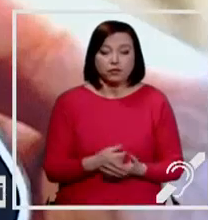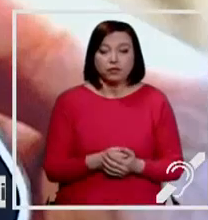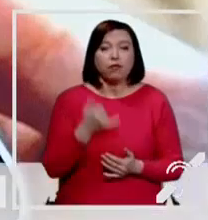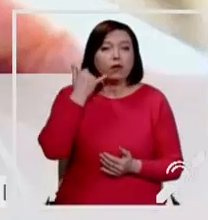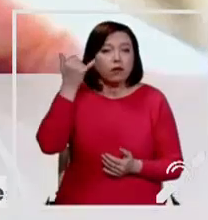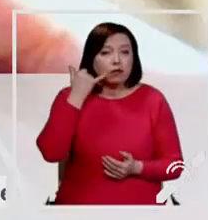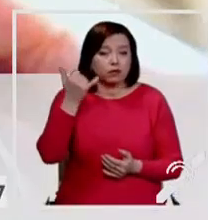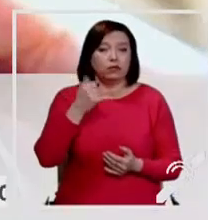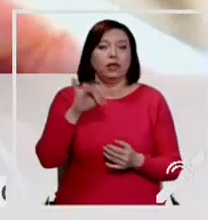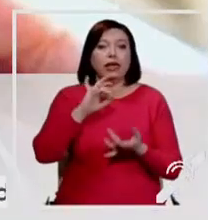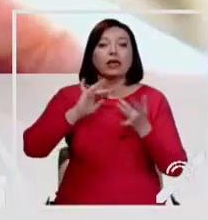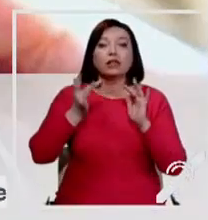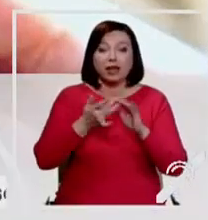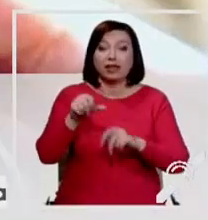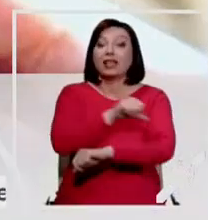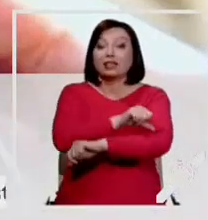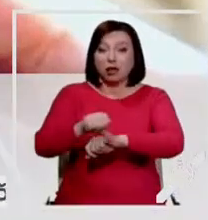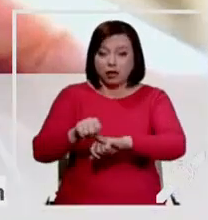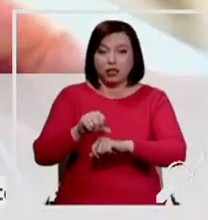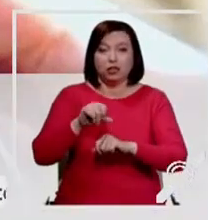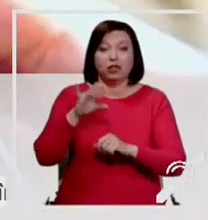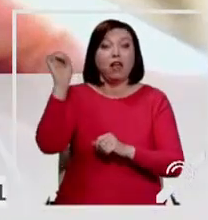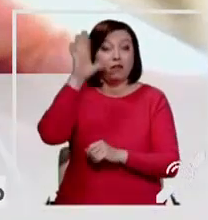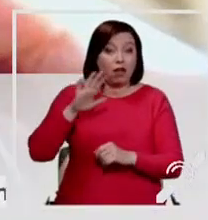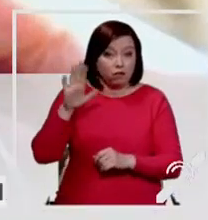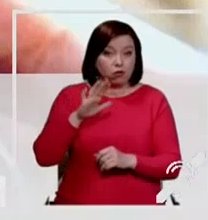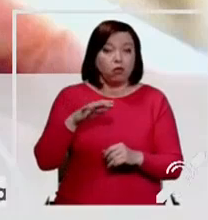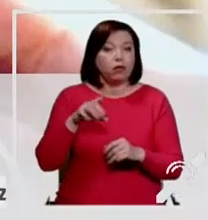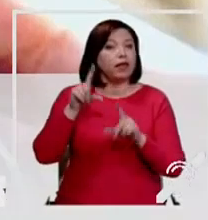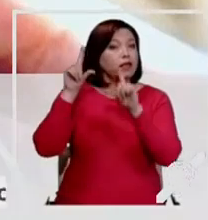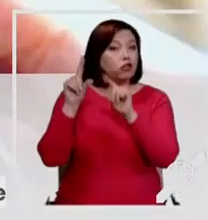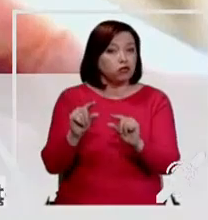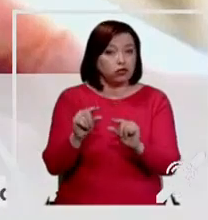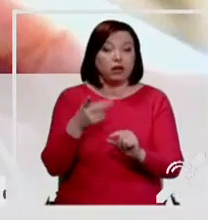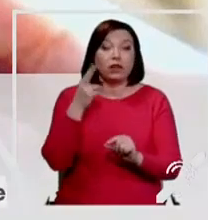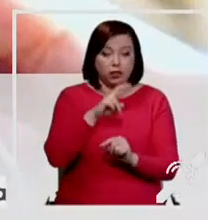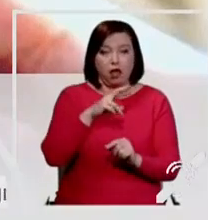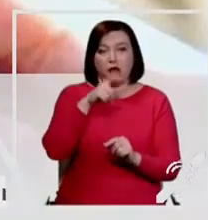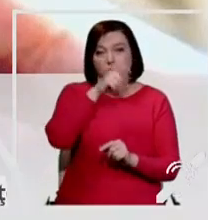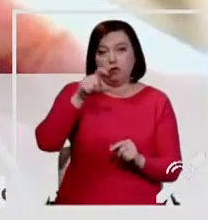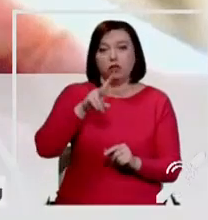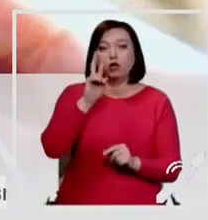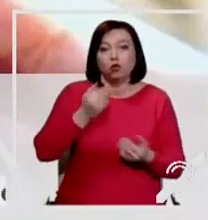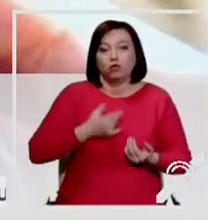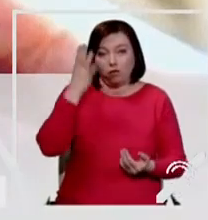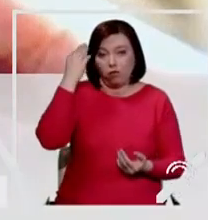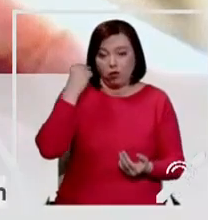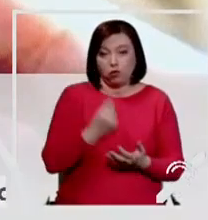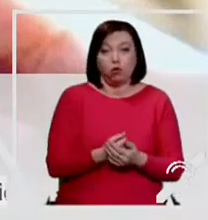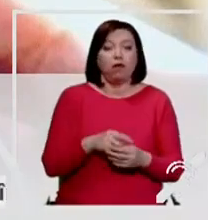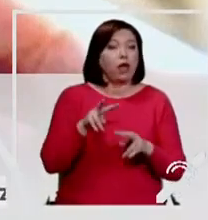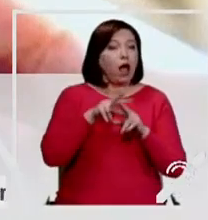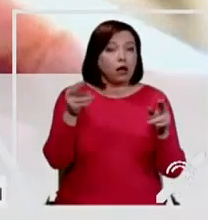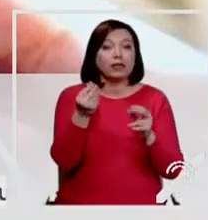Apelurile telefonice și internetul în roaming în statele Uniunii Europene sunt mai ieftine pentru cetățenii Republicii Moldova, la